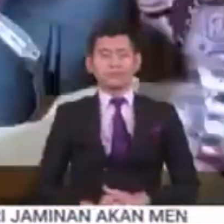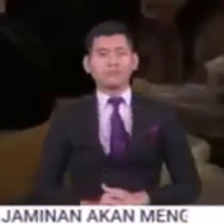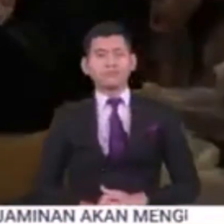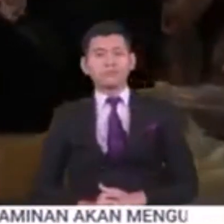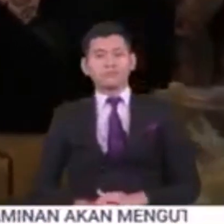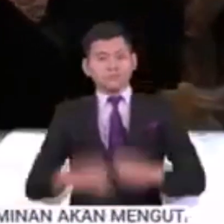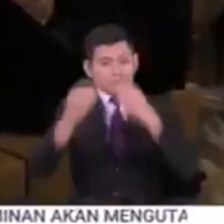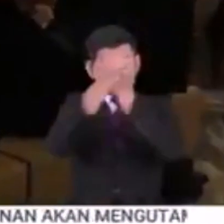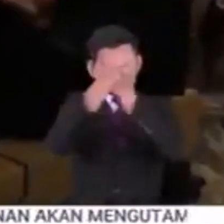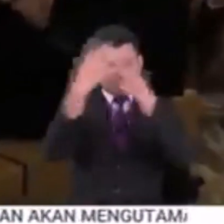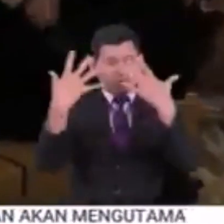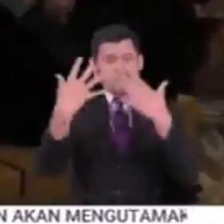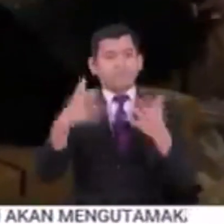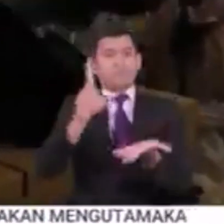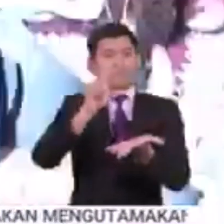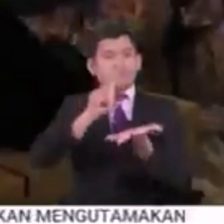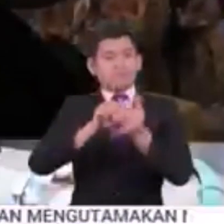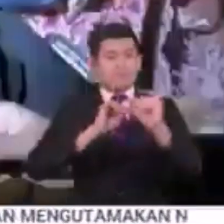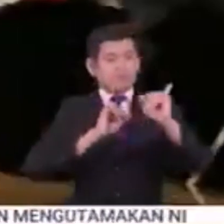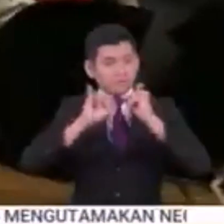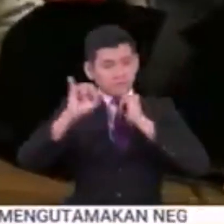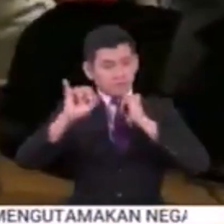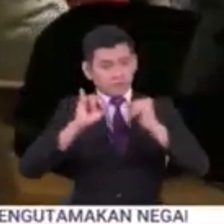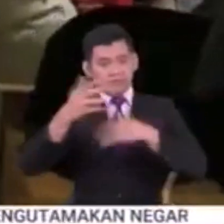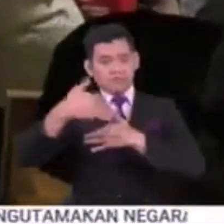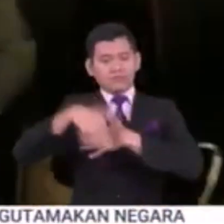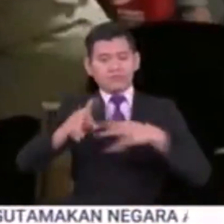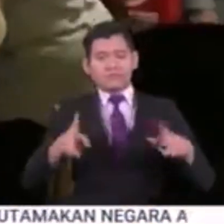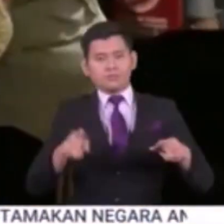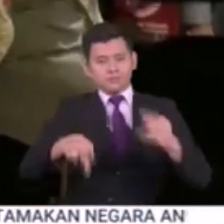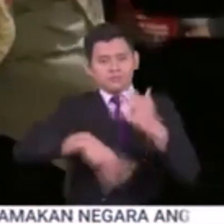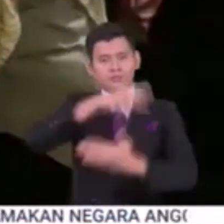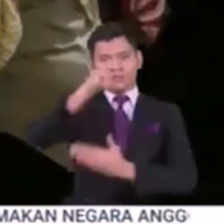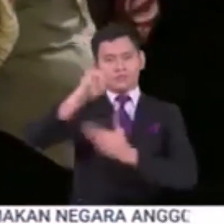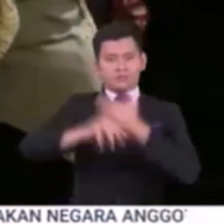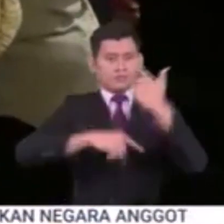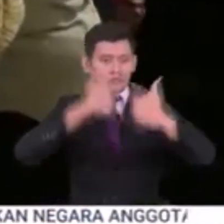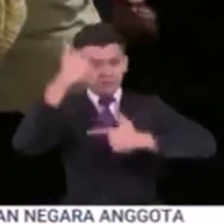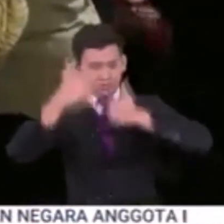Beliau berkata demikian dalam sidang media selepas merasmikan program Jeraya Wara